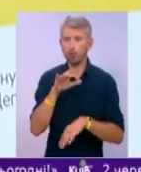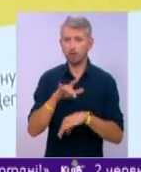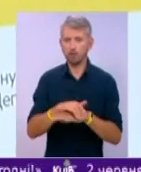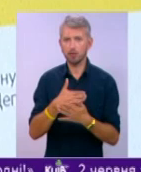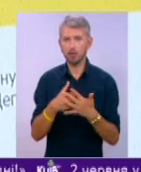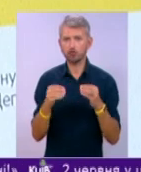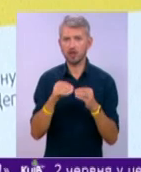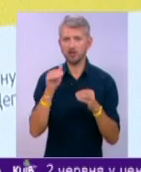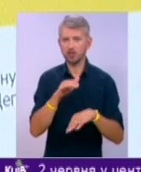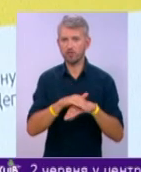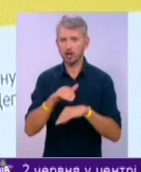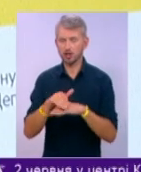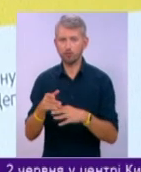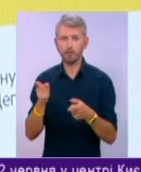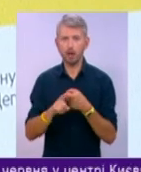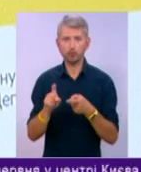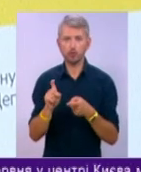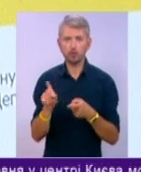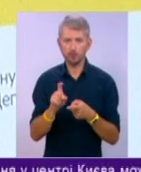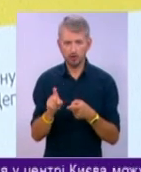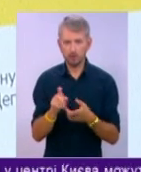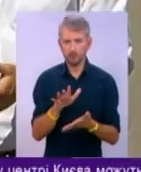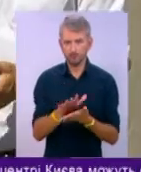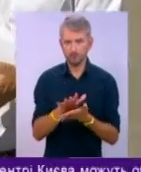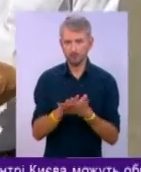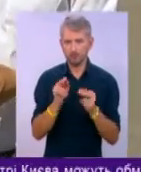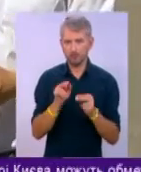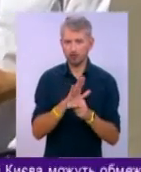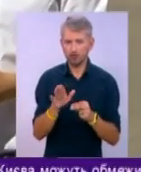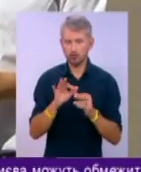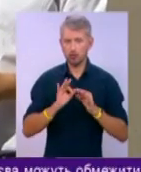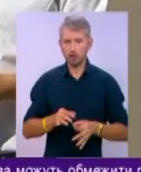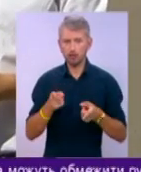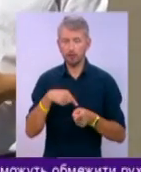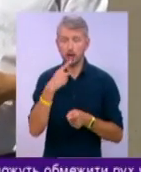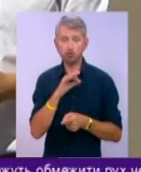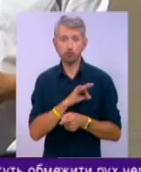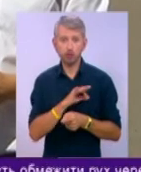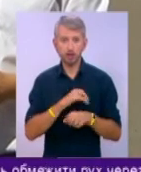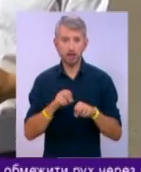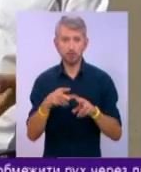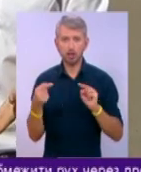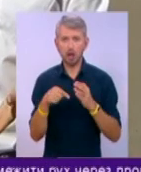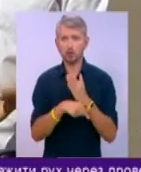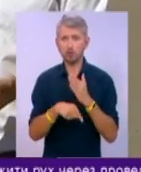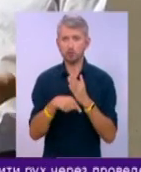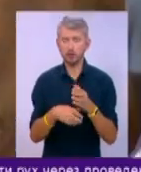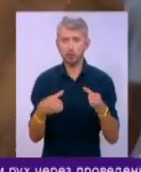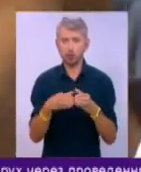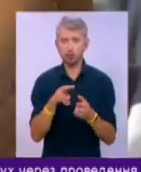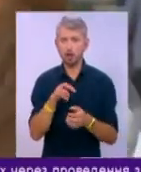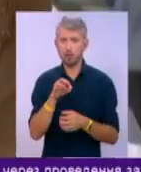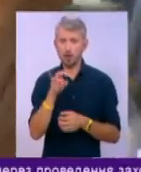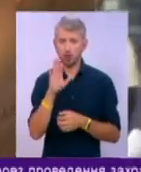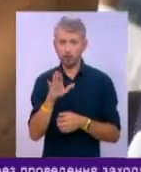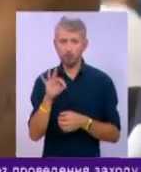майже 10 тисяч фактів, пов'язаних з нечистими на руку чиновниками. Насправді, каже юрист і експерт антикорупційної групи Олександр Лємінов,